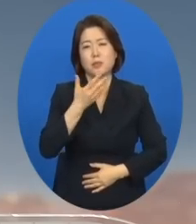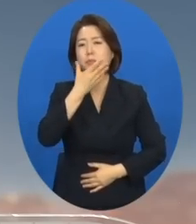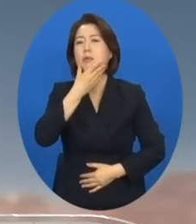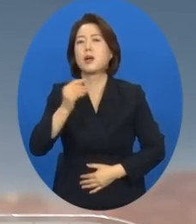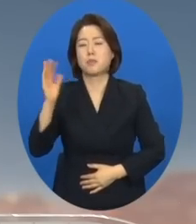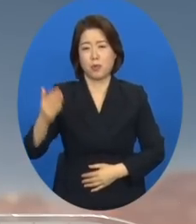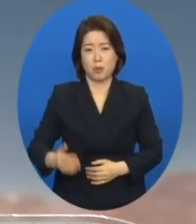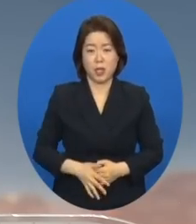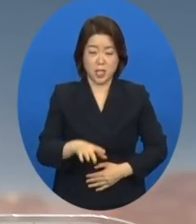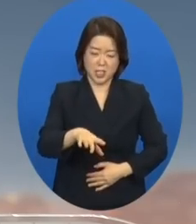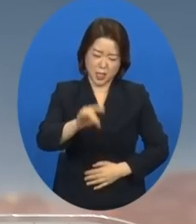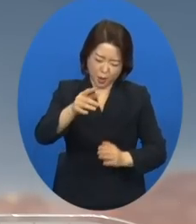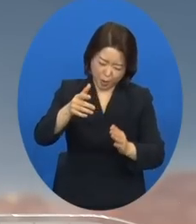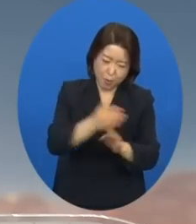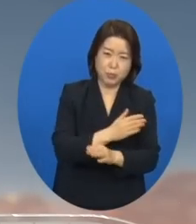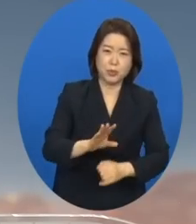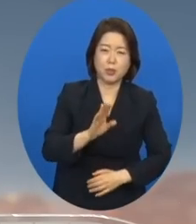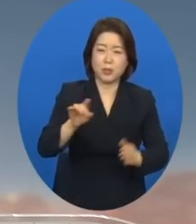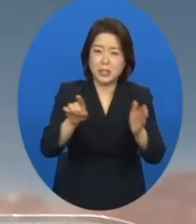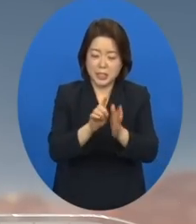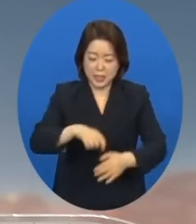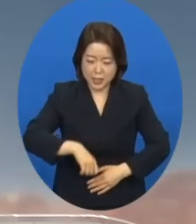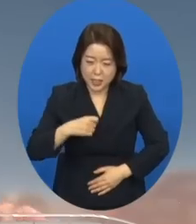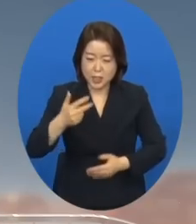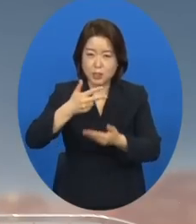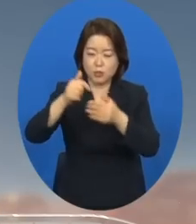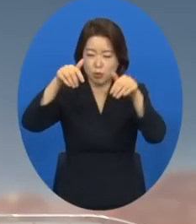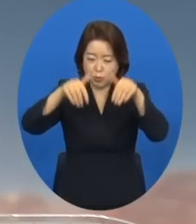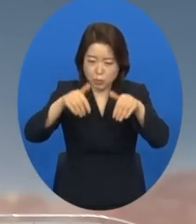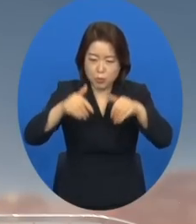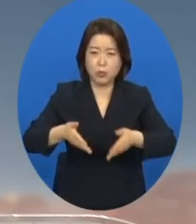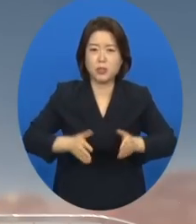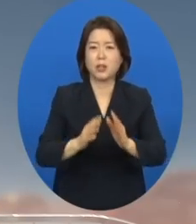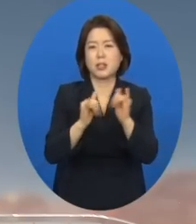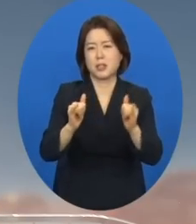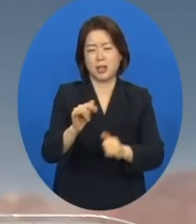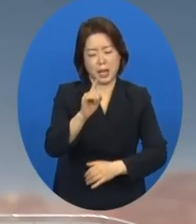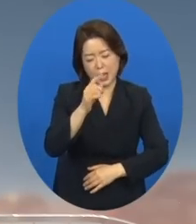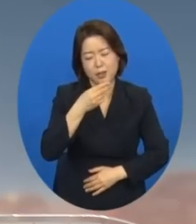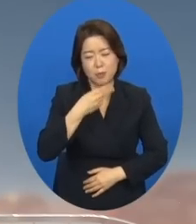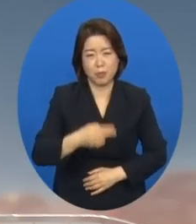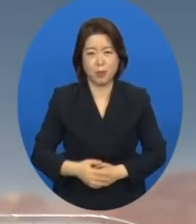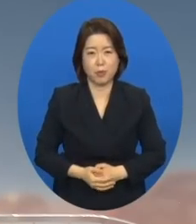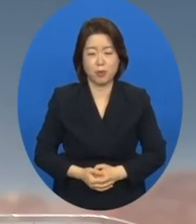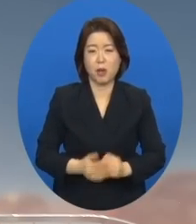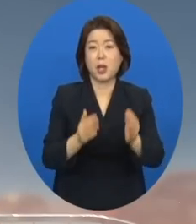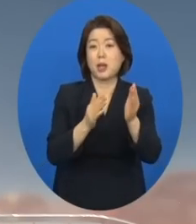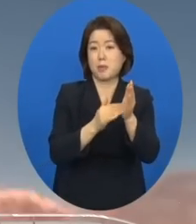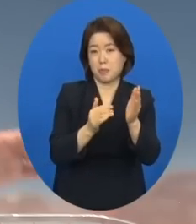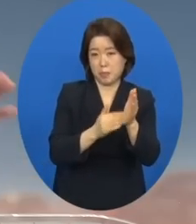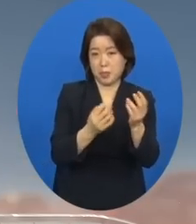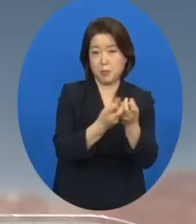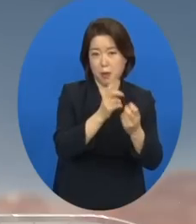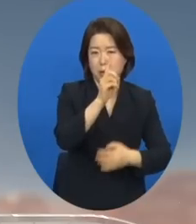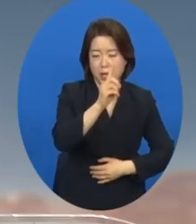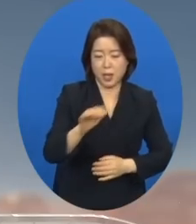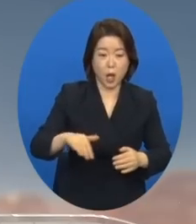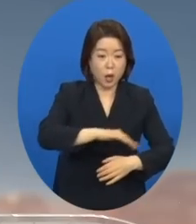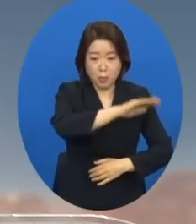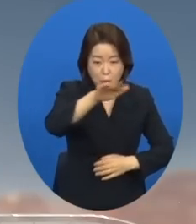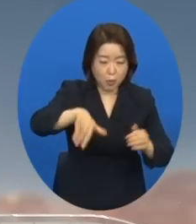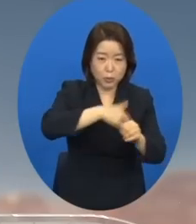것이죠 처음부터 신실한 주의 종으로 태어난 사람은 없는 것입니다 비결은 하나예요 모든 환경은